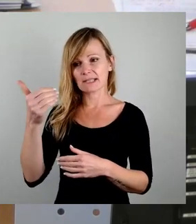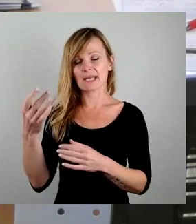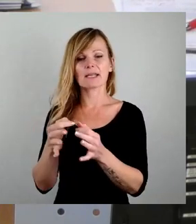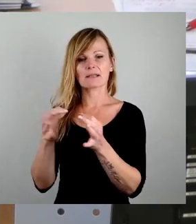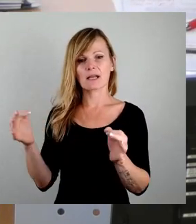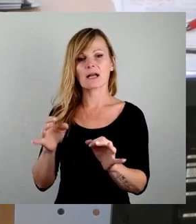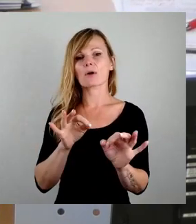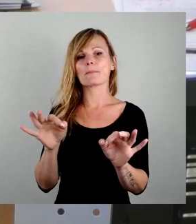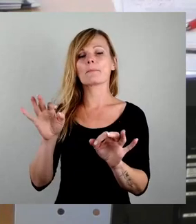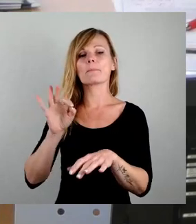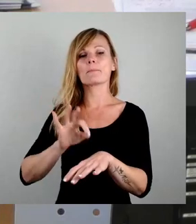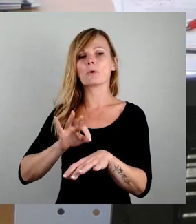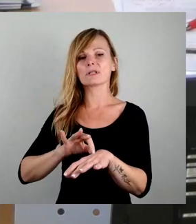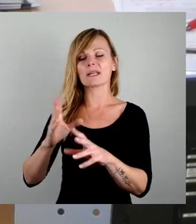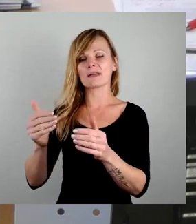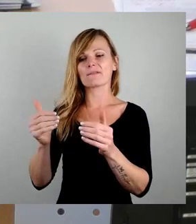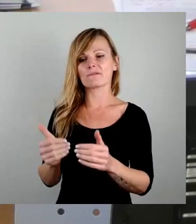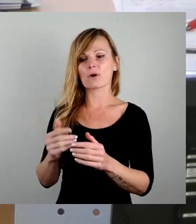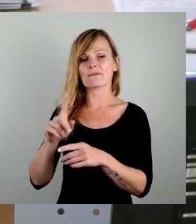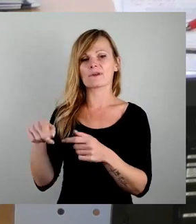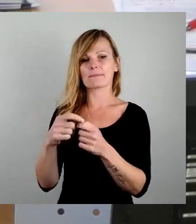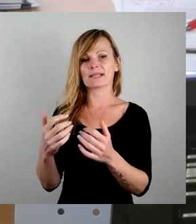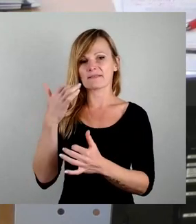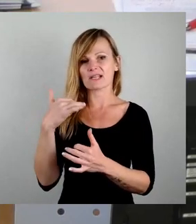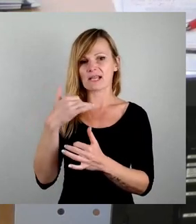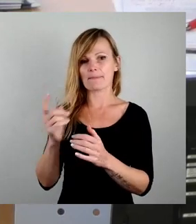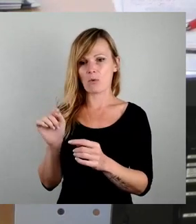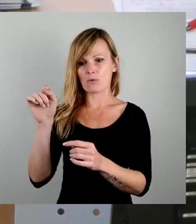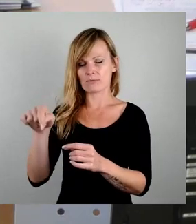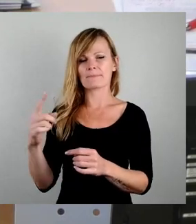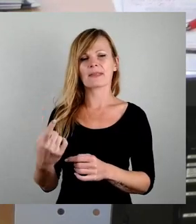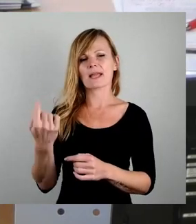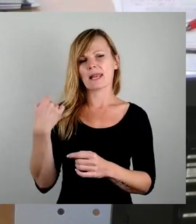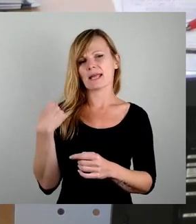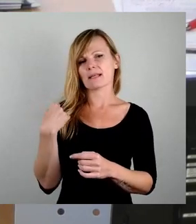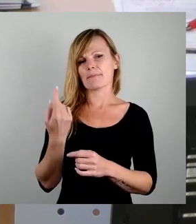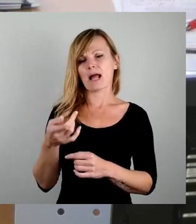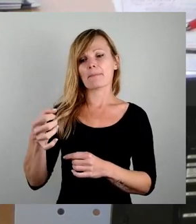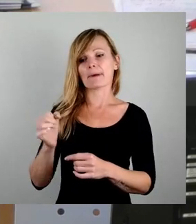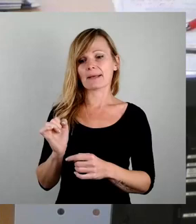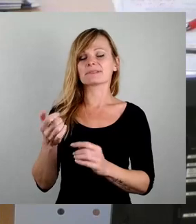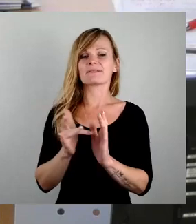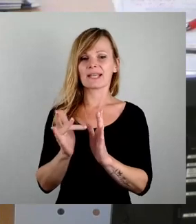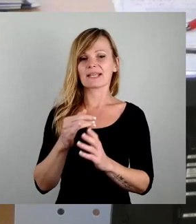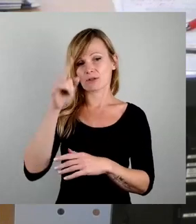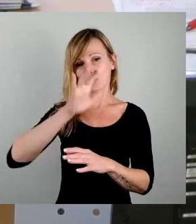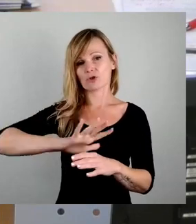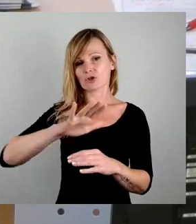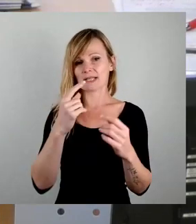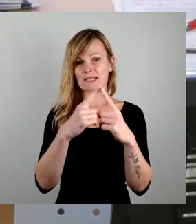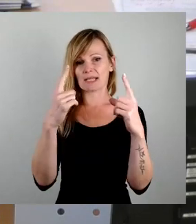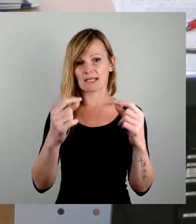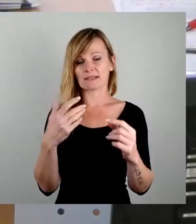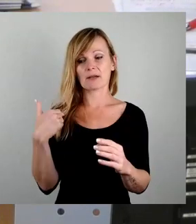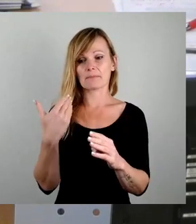kurz bevor eigentlich die Verbandsversammlung ist. Das letzte Mal wurde ja ausgebremst durch das Deutschlandticket. Da weiß wirklich bis jetzt noch niemand, wo